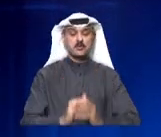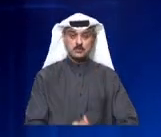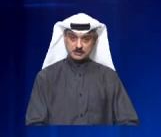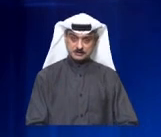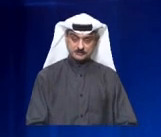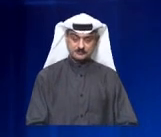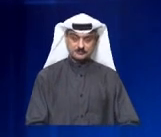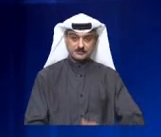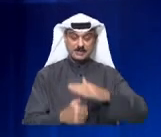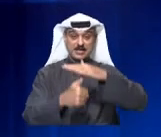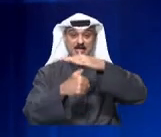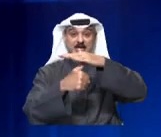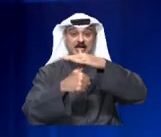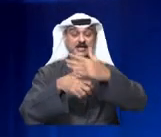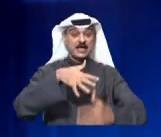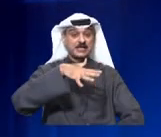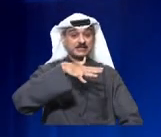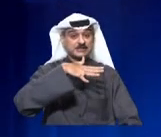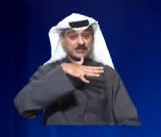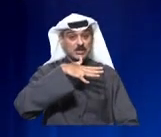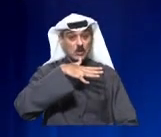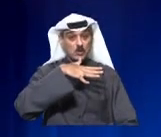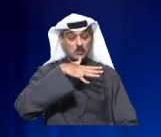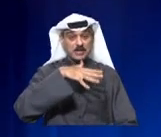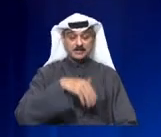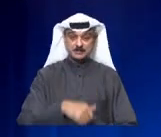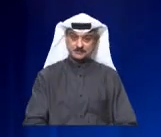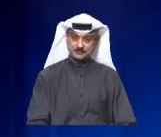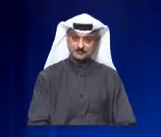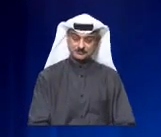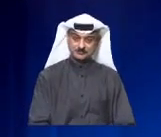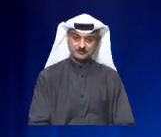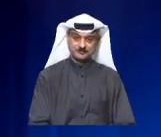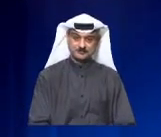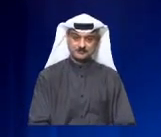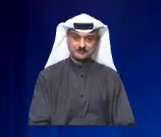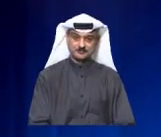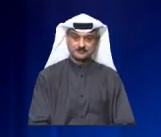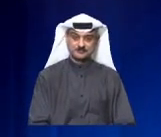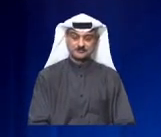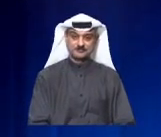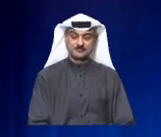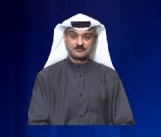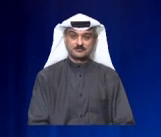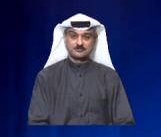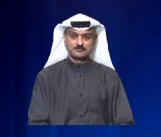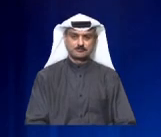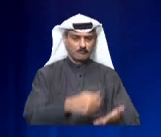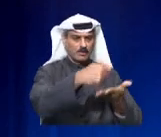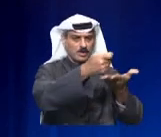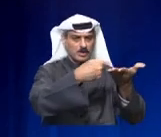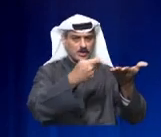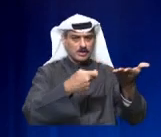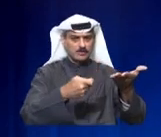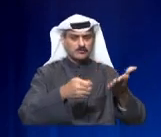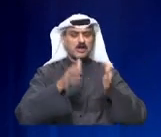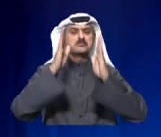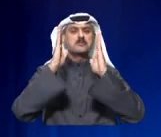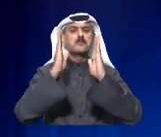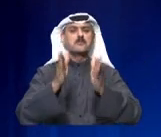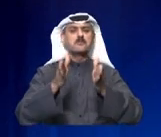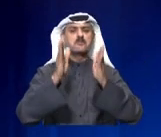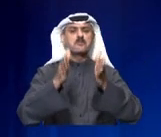الجلالة السلطان هيثم بن طارق المعظم سلطان عمان الشقيقة، ضمنها سموه خالص